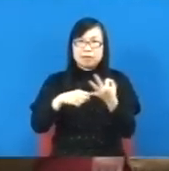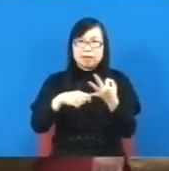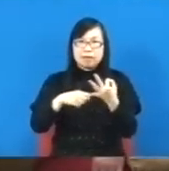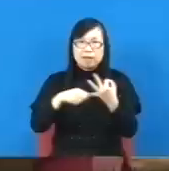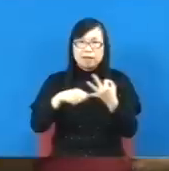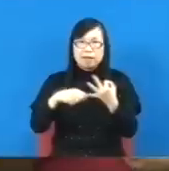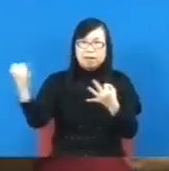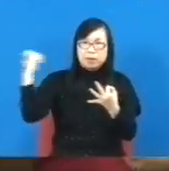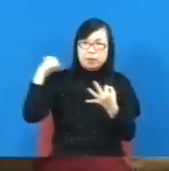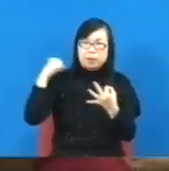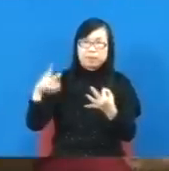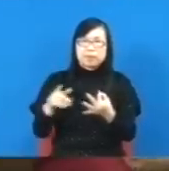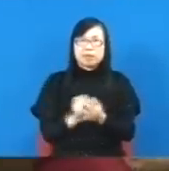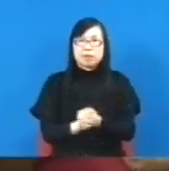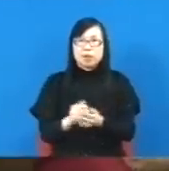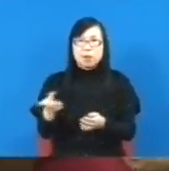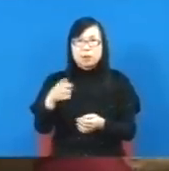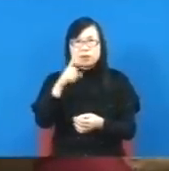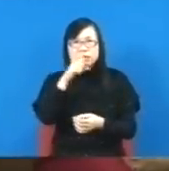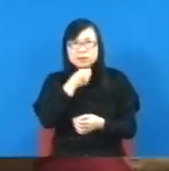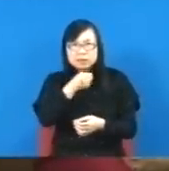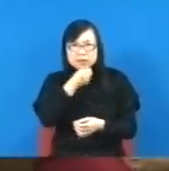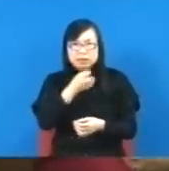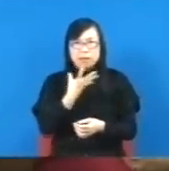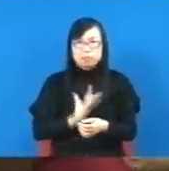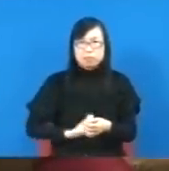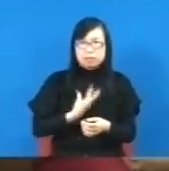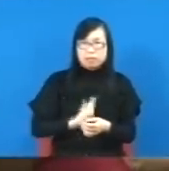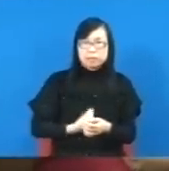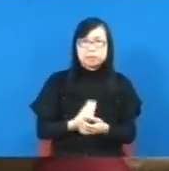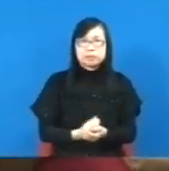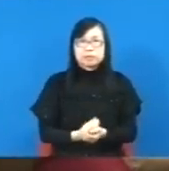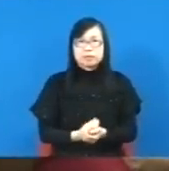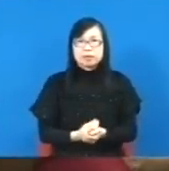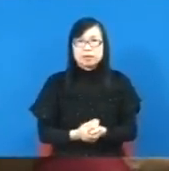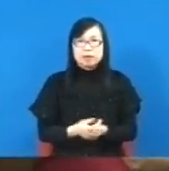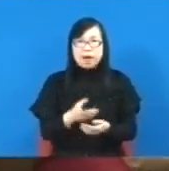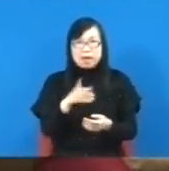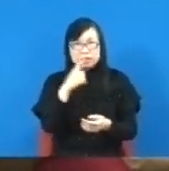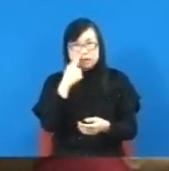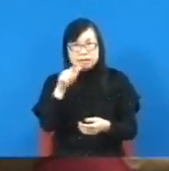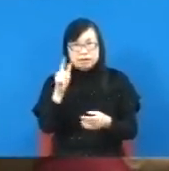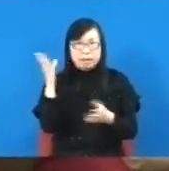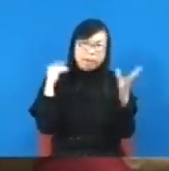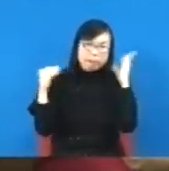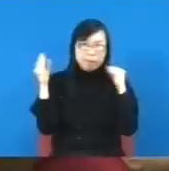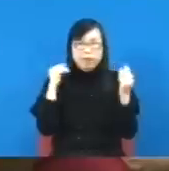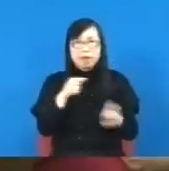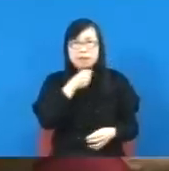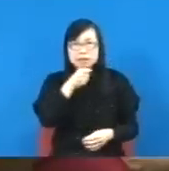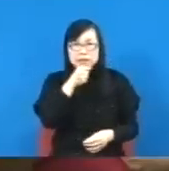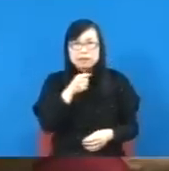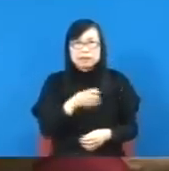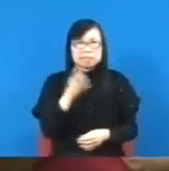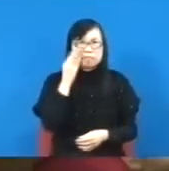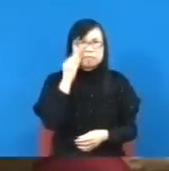強。 哇！呢個真係嗰個記者都幾慘，我覺得，因為之後單新聞就話記者界嘅恥